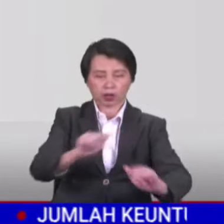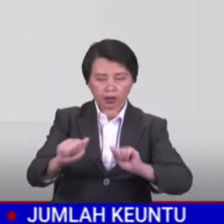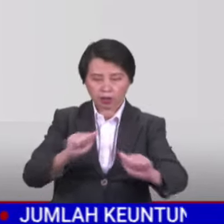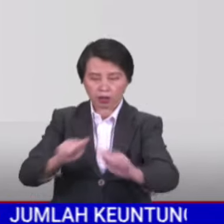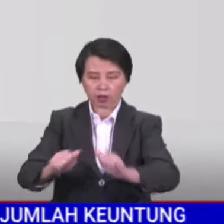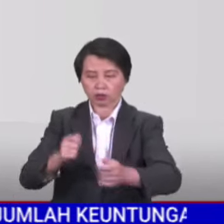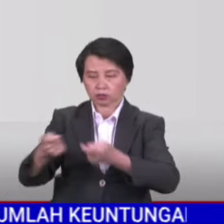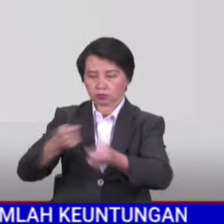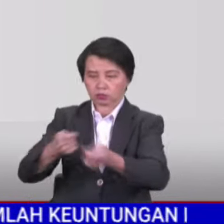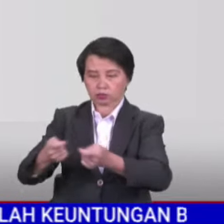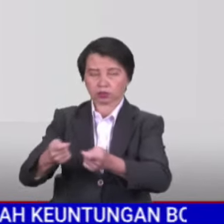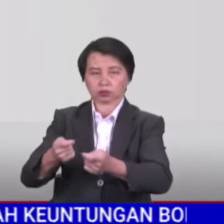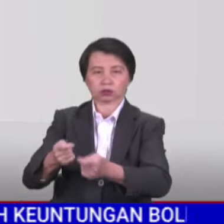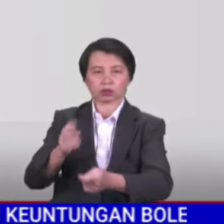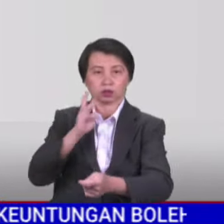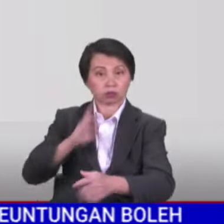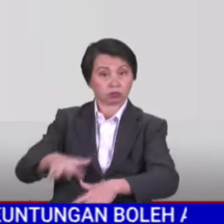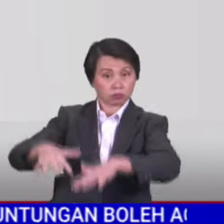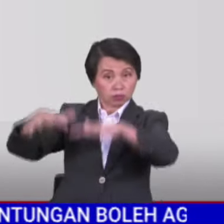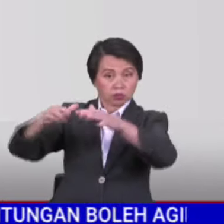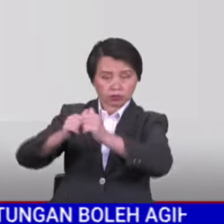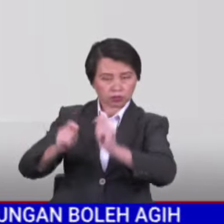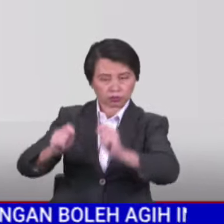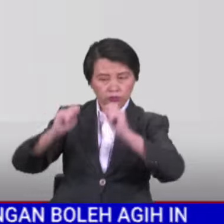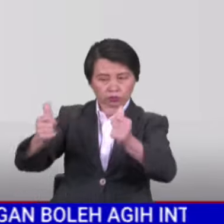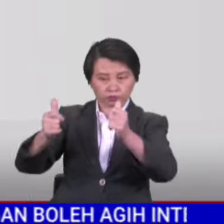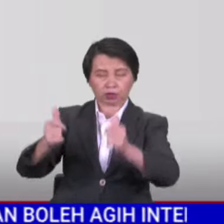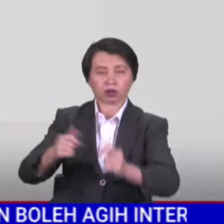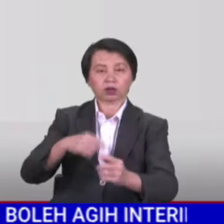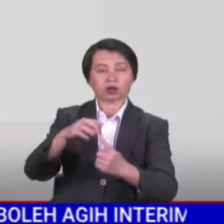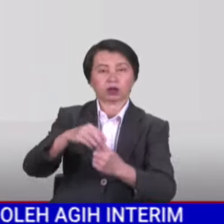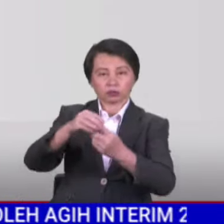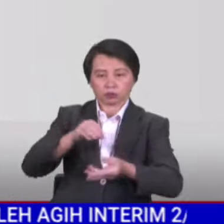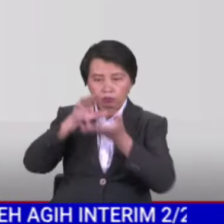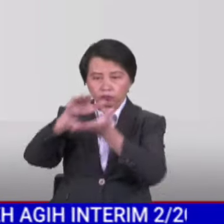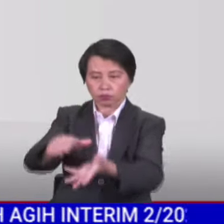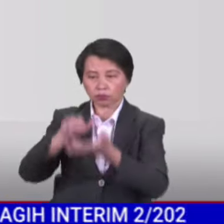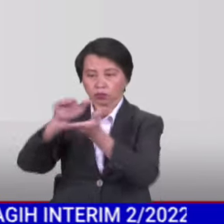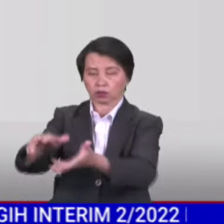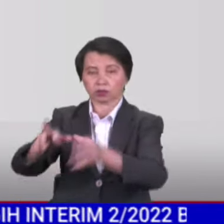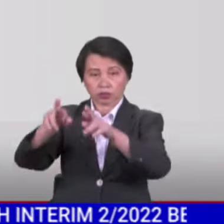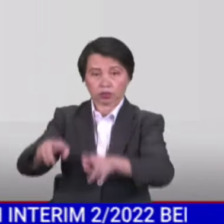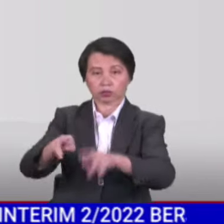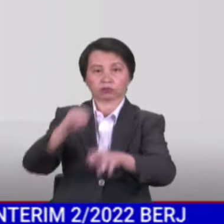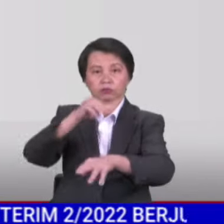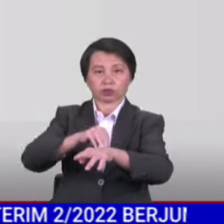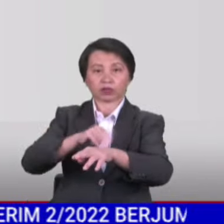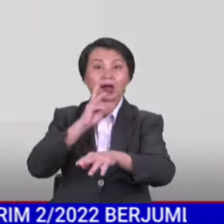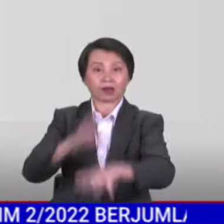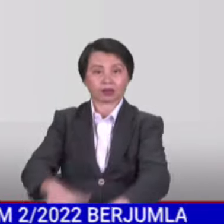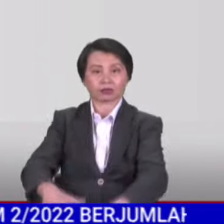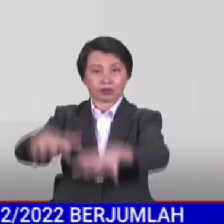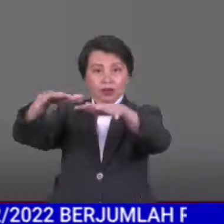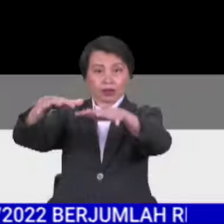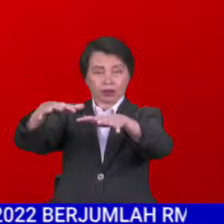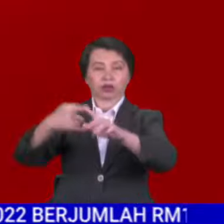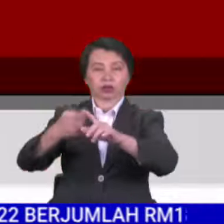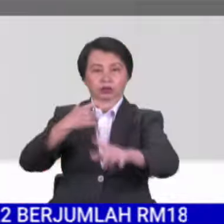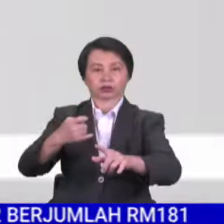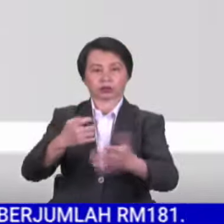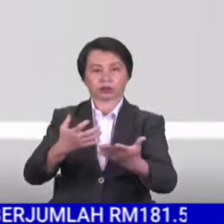proaktif mengendalikan pengurusan bencana dengan cepat, terutama penyaluran maklumat kepada rakyat semasa banjir. Tambahnya, dari